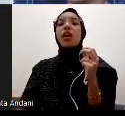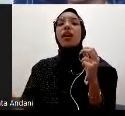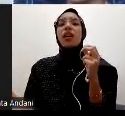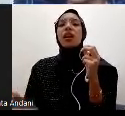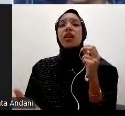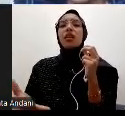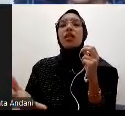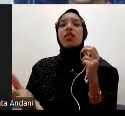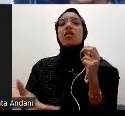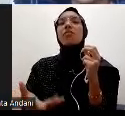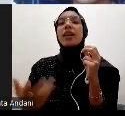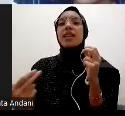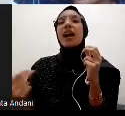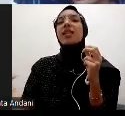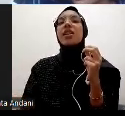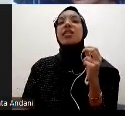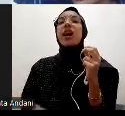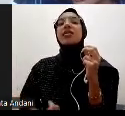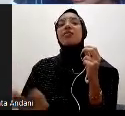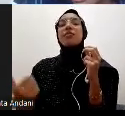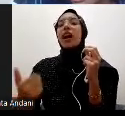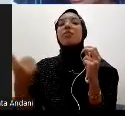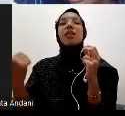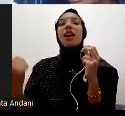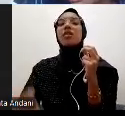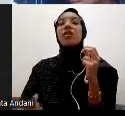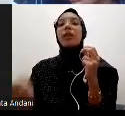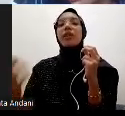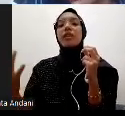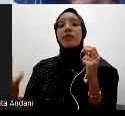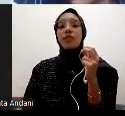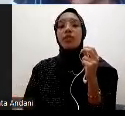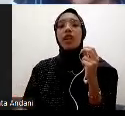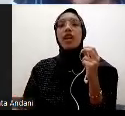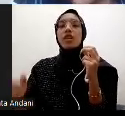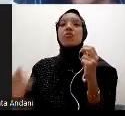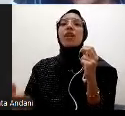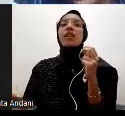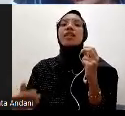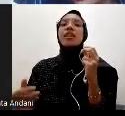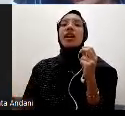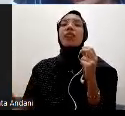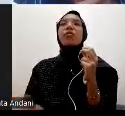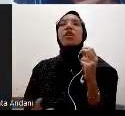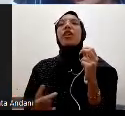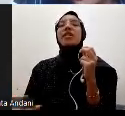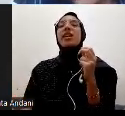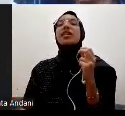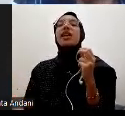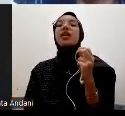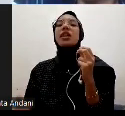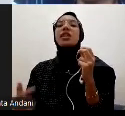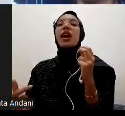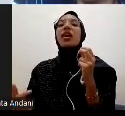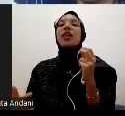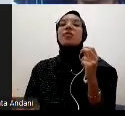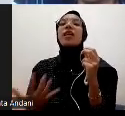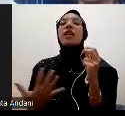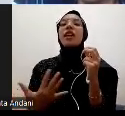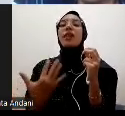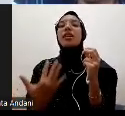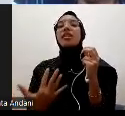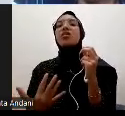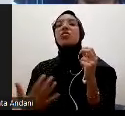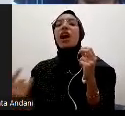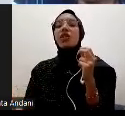bahwa remaja saat ini sangat sangat bergantung kepada smartphone. Cuman di sini yang perlu dikoreksi adalah kita